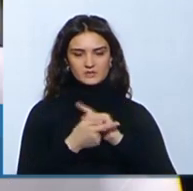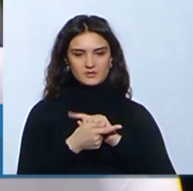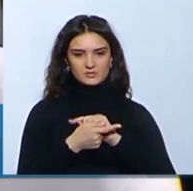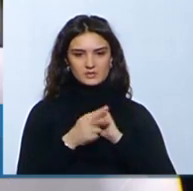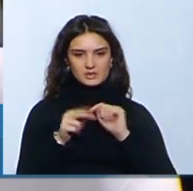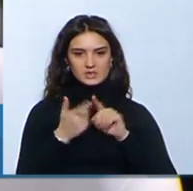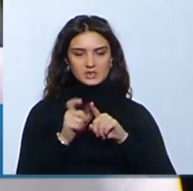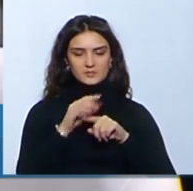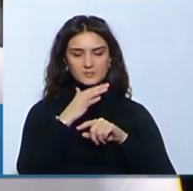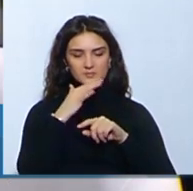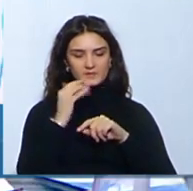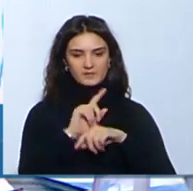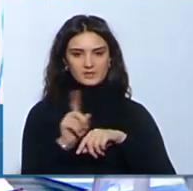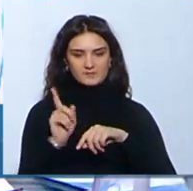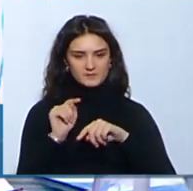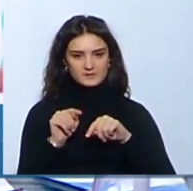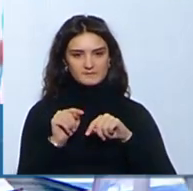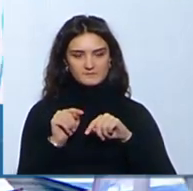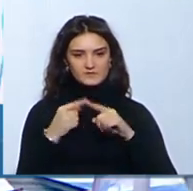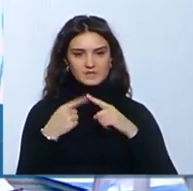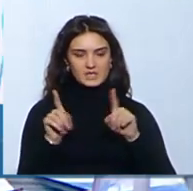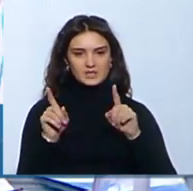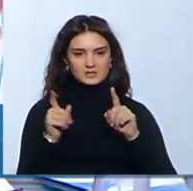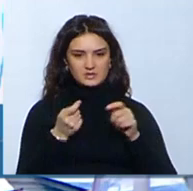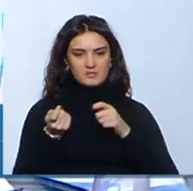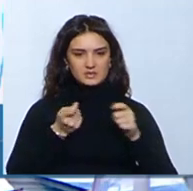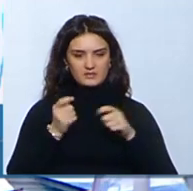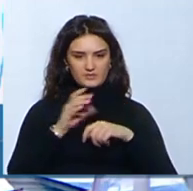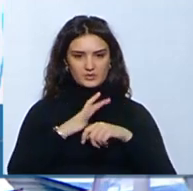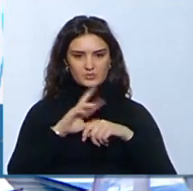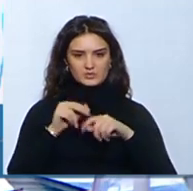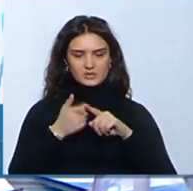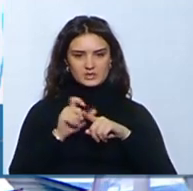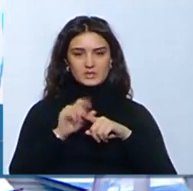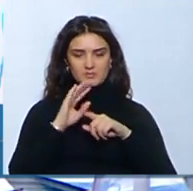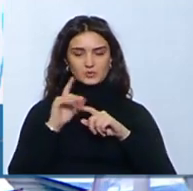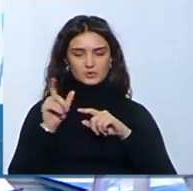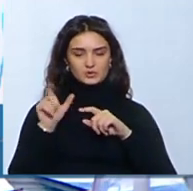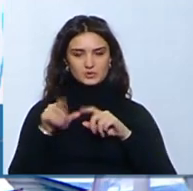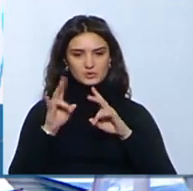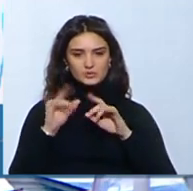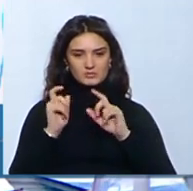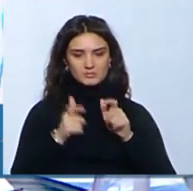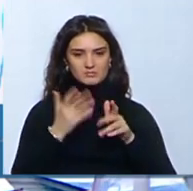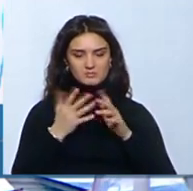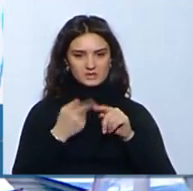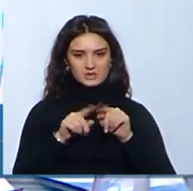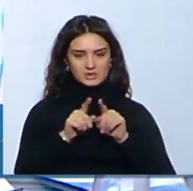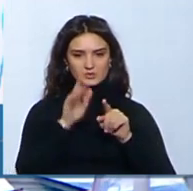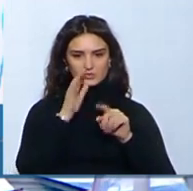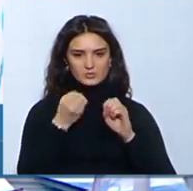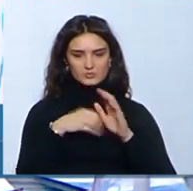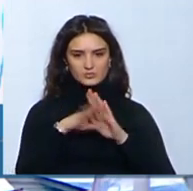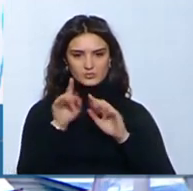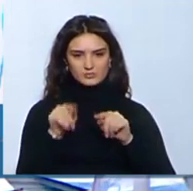შეცვალოს და ძალიან ბევრი რამ სხვაგვარად სამართავი გახდეს. და ქალბატონი ნინო დამეთანხმება, რომ ასე დროს